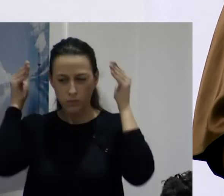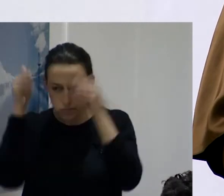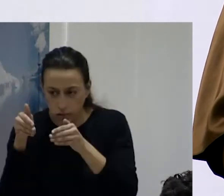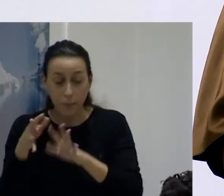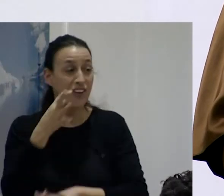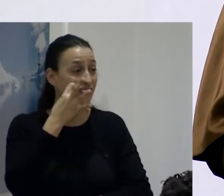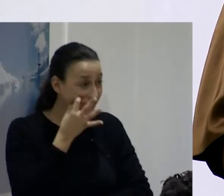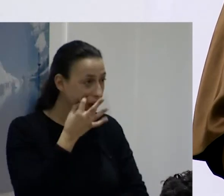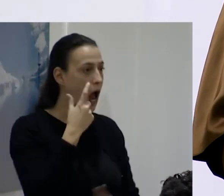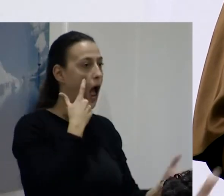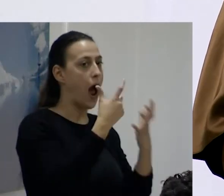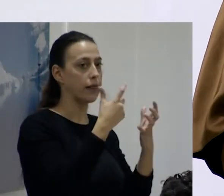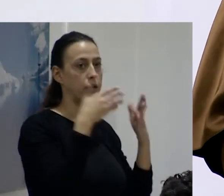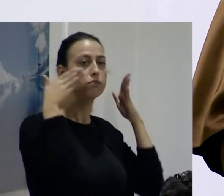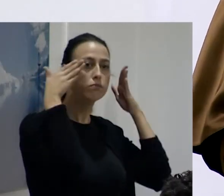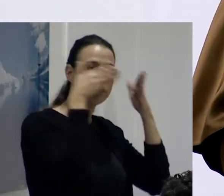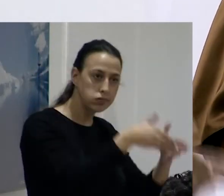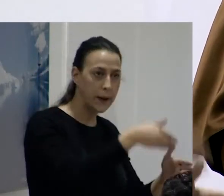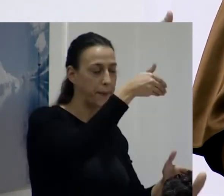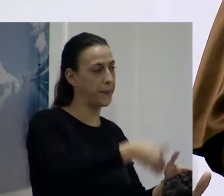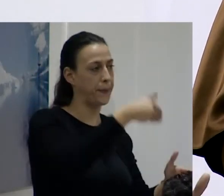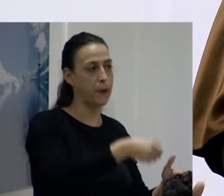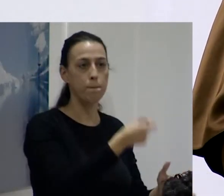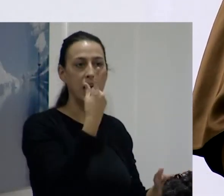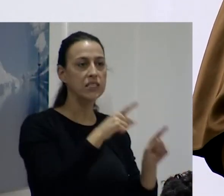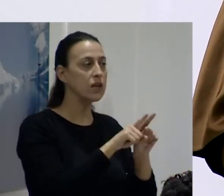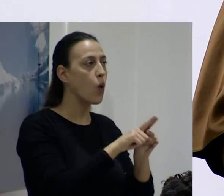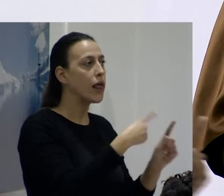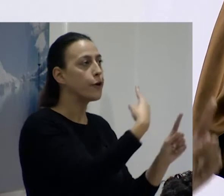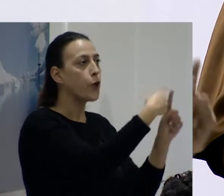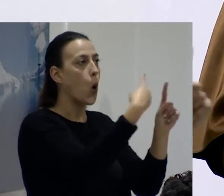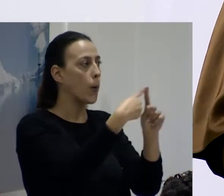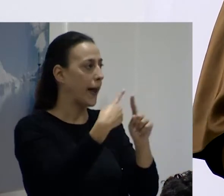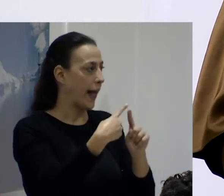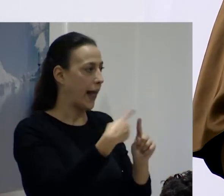d'art es refereix gairebé sempre a objectes presents.